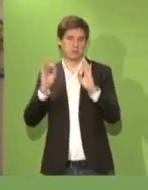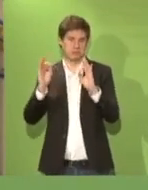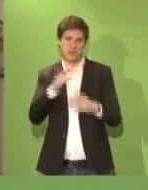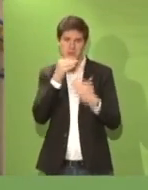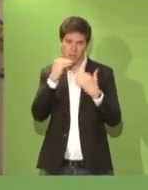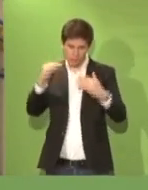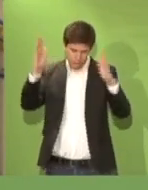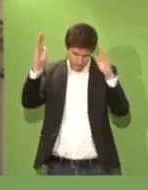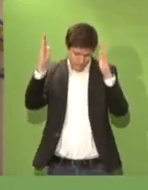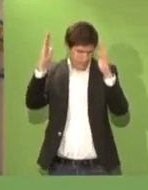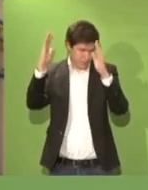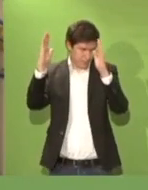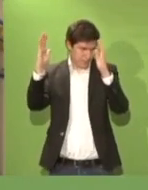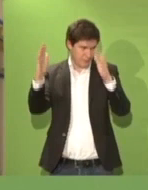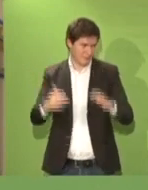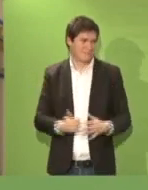danken.